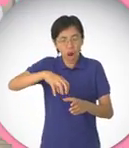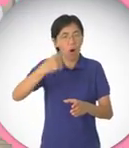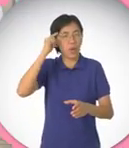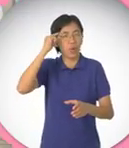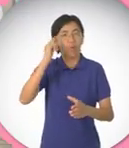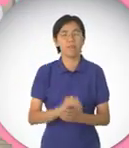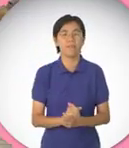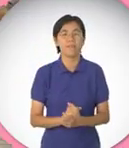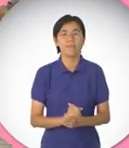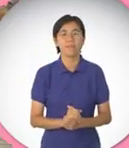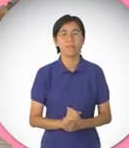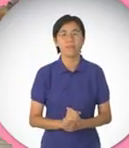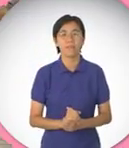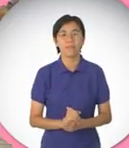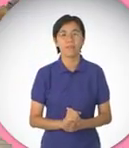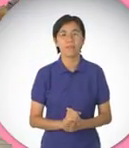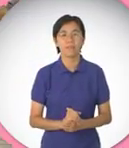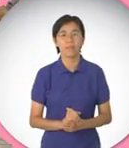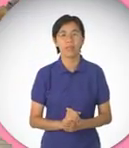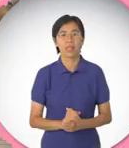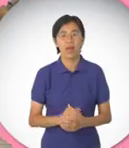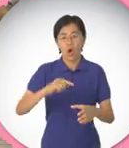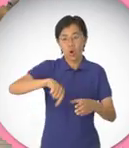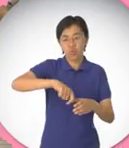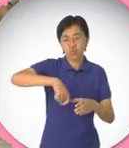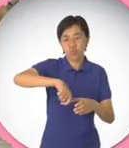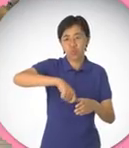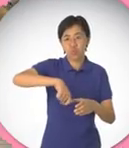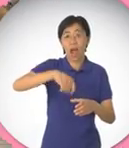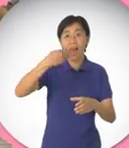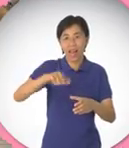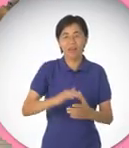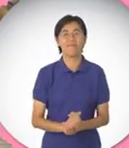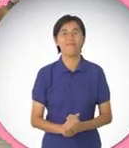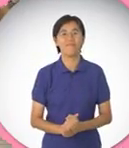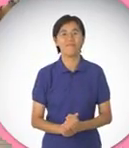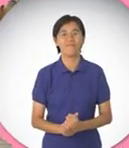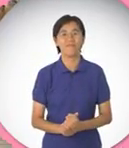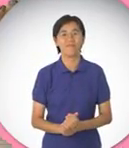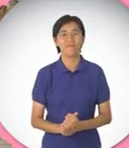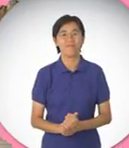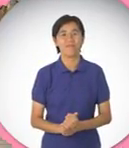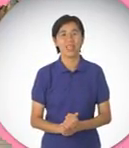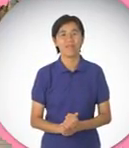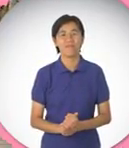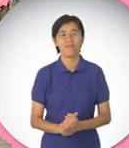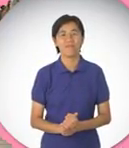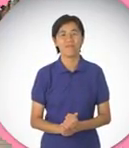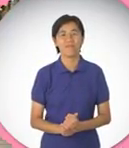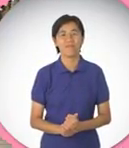าะกับเขาด้วย ใช่ค่ะ เรียบร้อยครับอาจารย์ นะคะก็เดี๋ยวเราเริ่มตีกันได้เลย